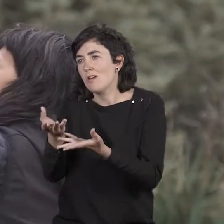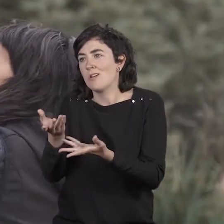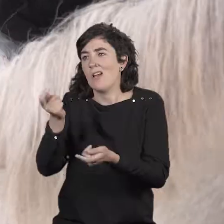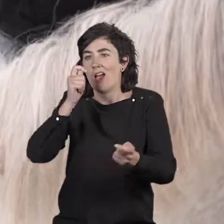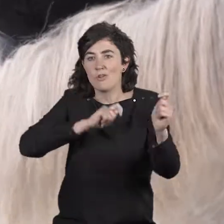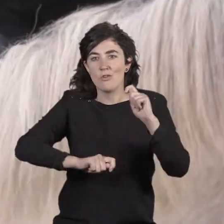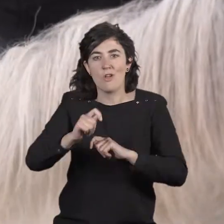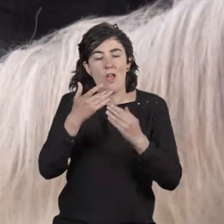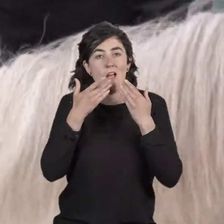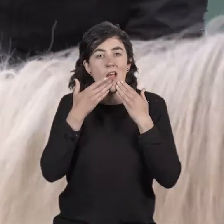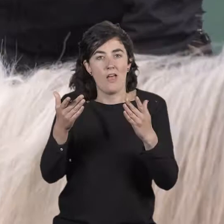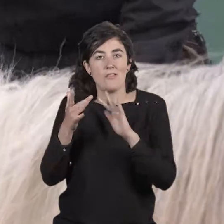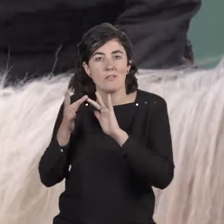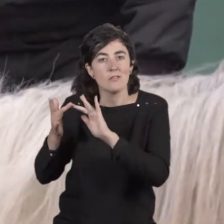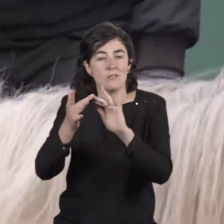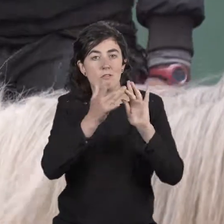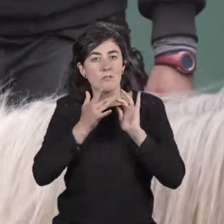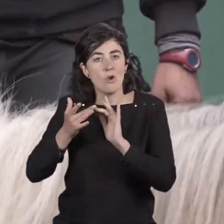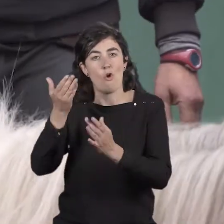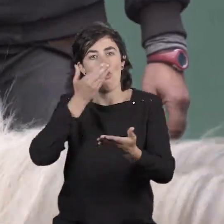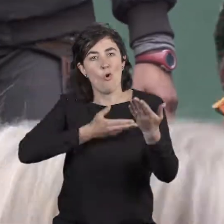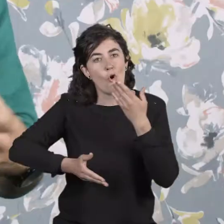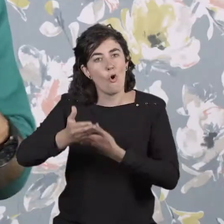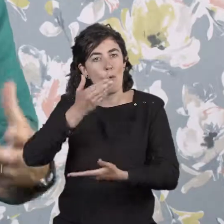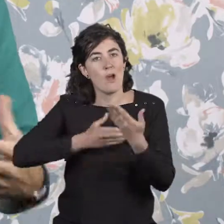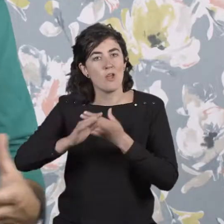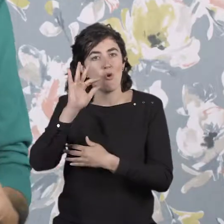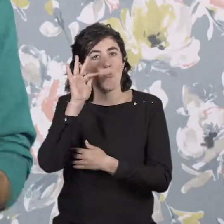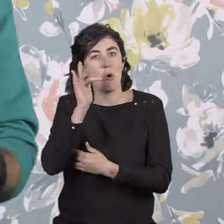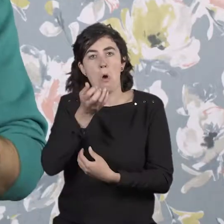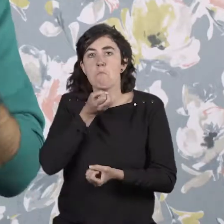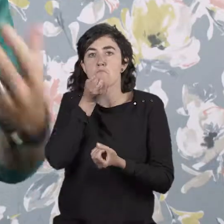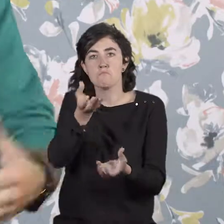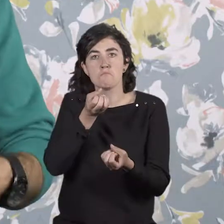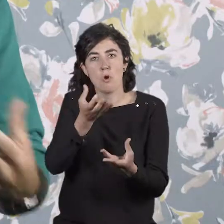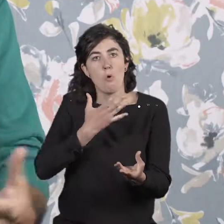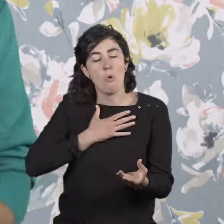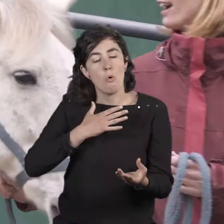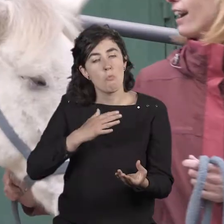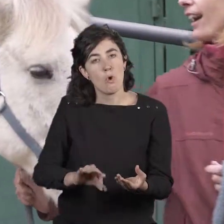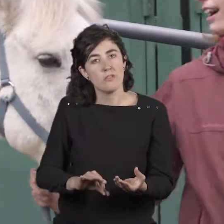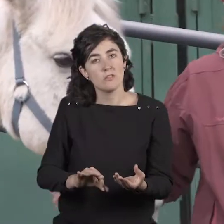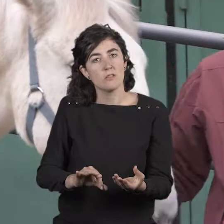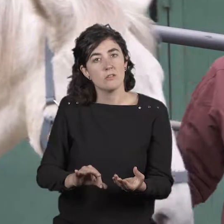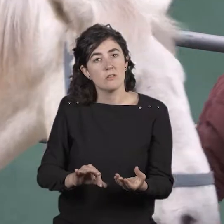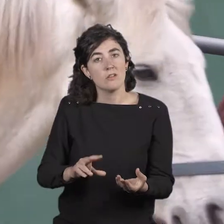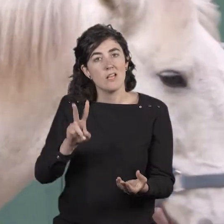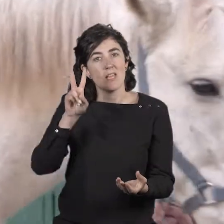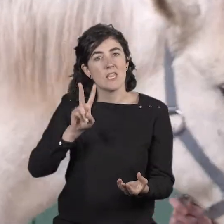Elkarte batean egotea, pues, beste jende batzuekin egotea eta gauza konpartitzea, pues, ona da, ez? Hitz egin dezakezu, ikusten